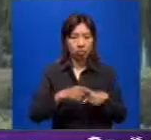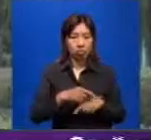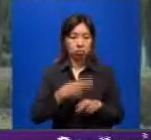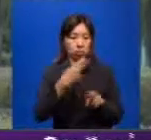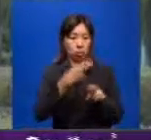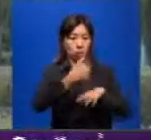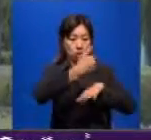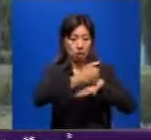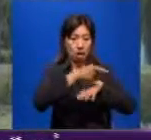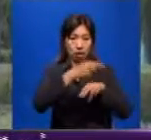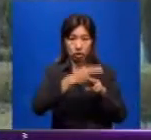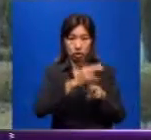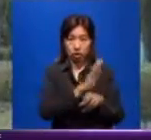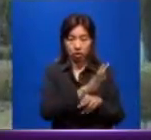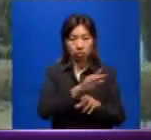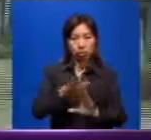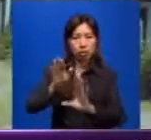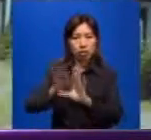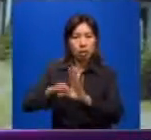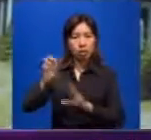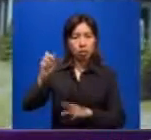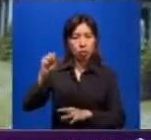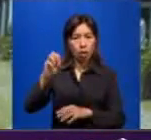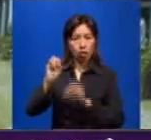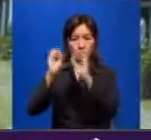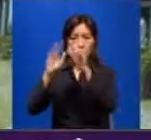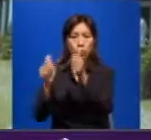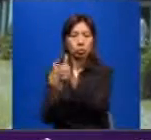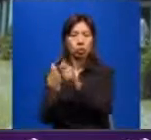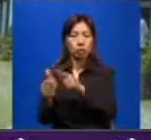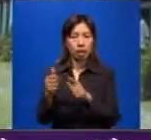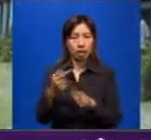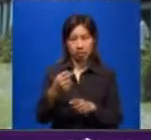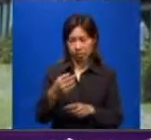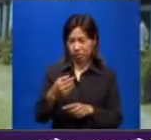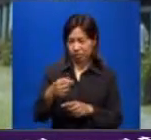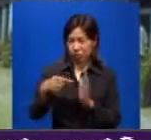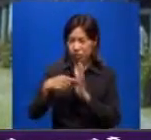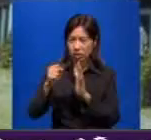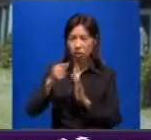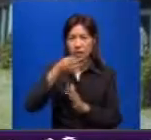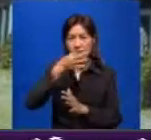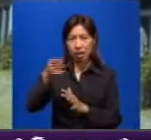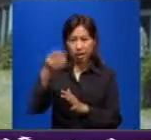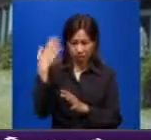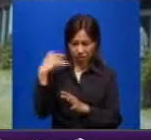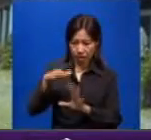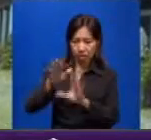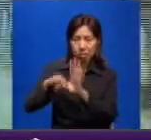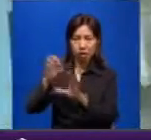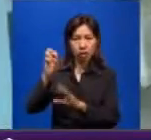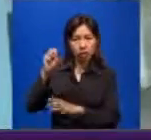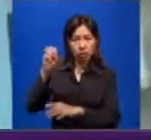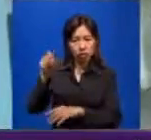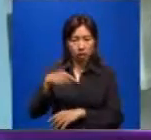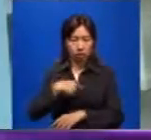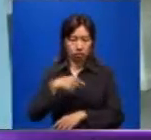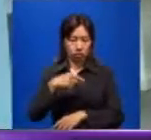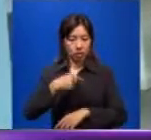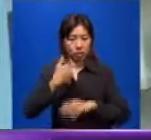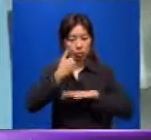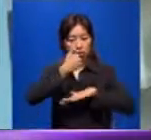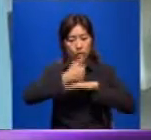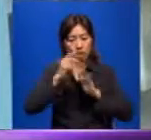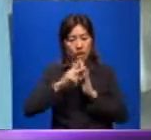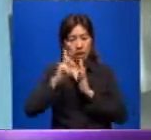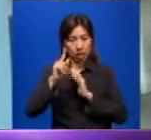ข้อสอบบรรจุครูผู้ช่วยที่สนามสอบจังหวัดสมุทรสาครเพื่อสอบสวนว่ามีเจตนาหรือจุดประสงค์ใดในการเข้าสอบทั้งที่